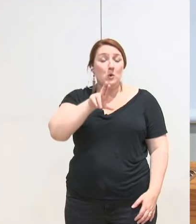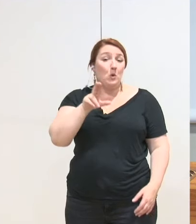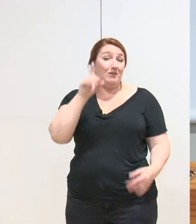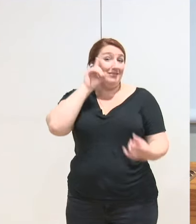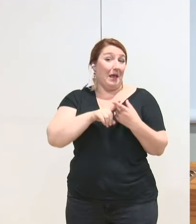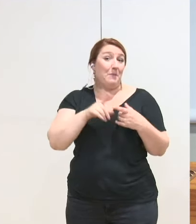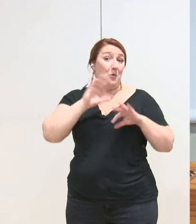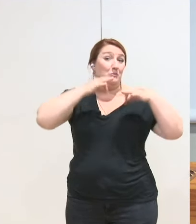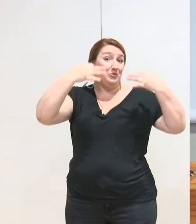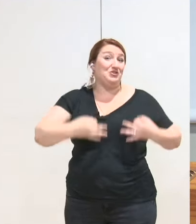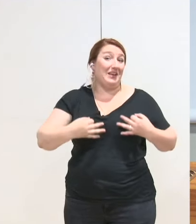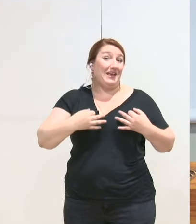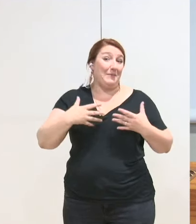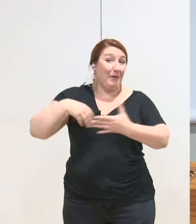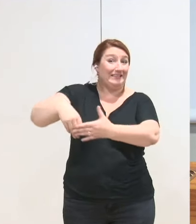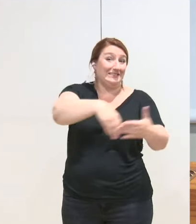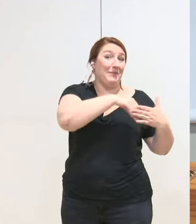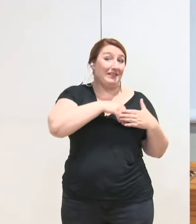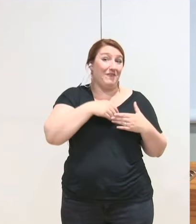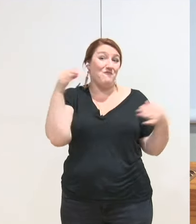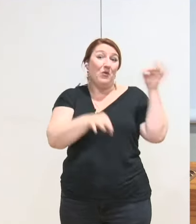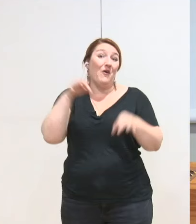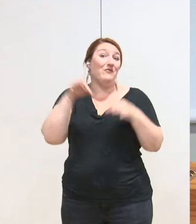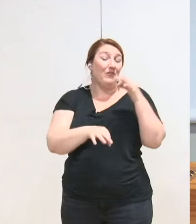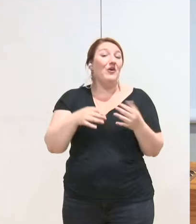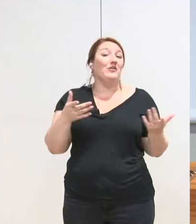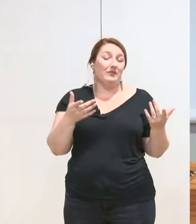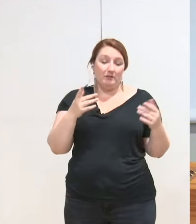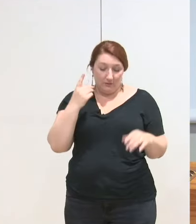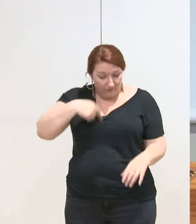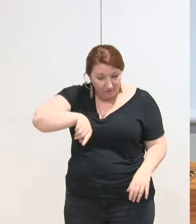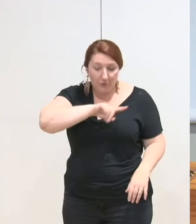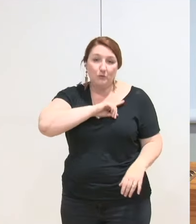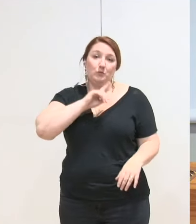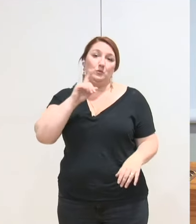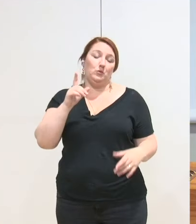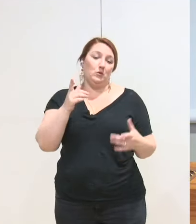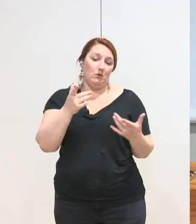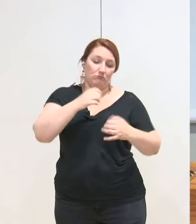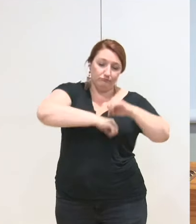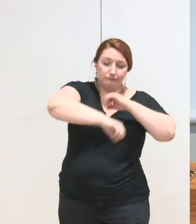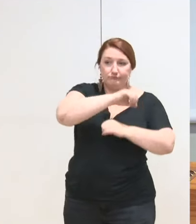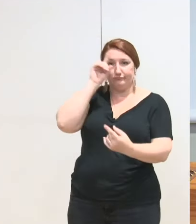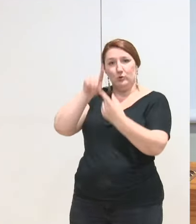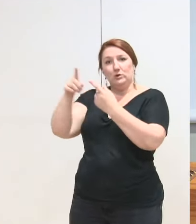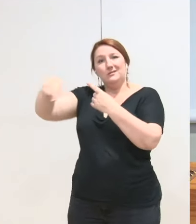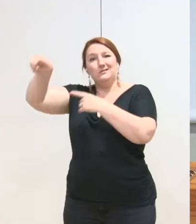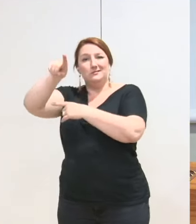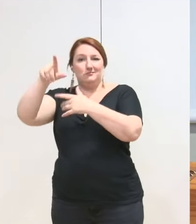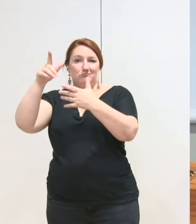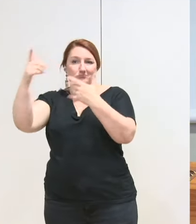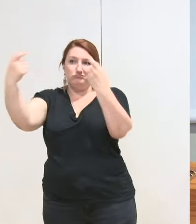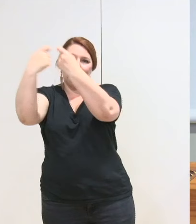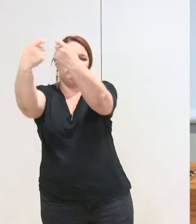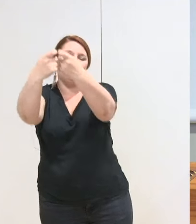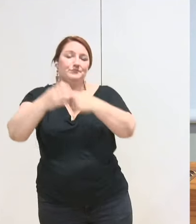porte-parole de ces besoins également pour que les acteurs qui disposent des Levis d'action puissent y répondre valoriser les bien commun